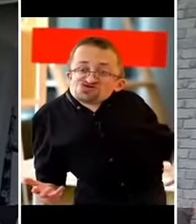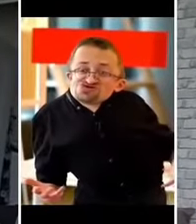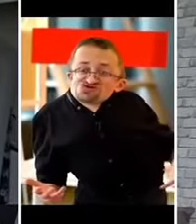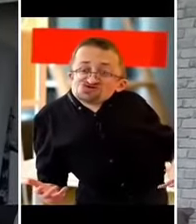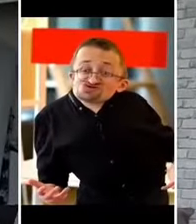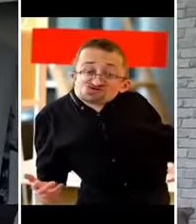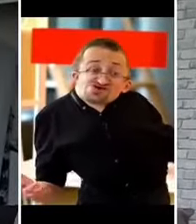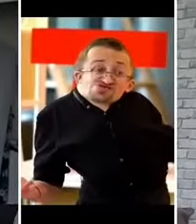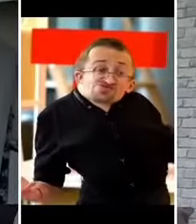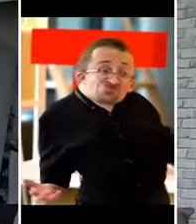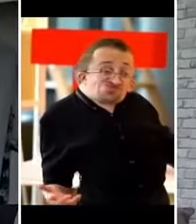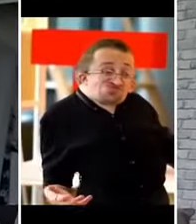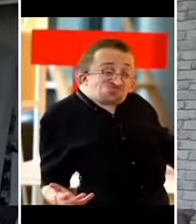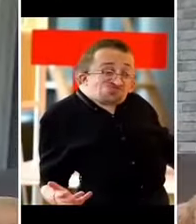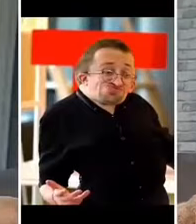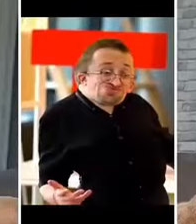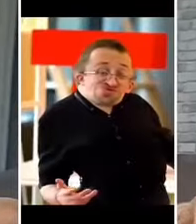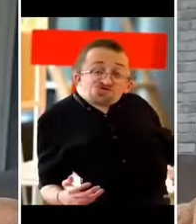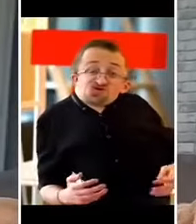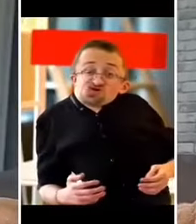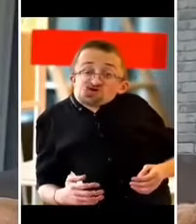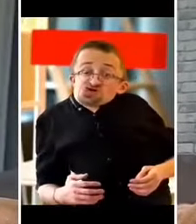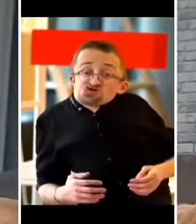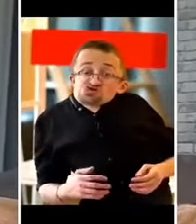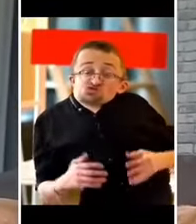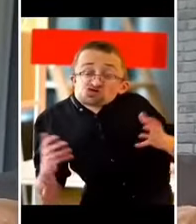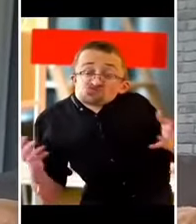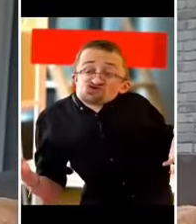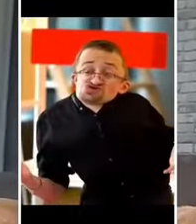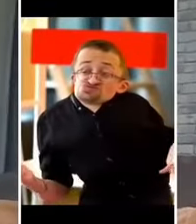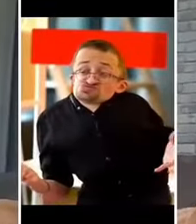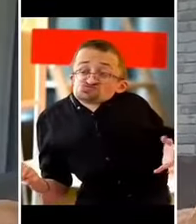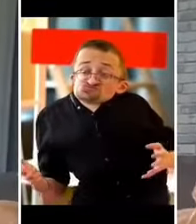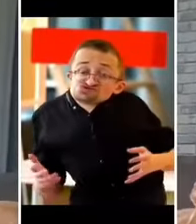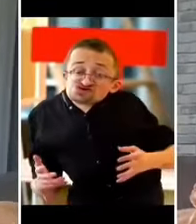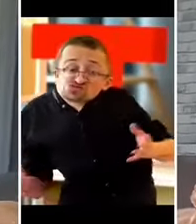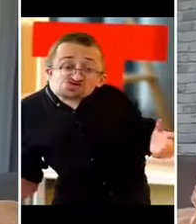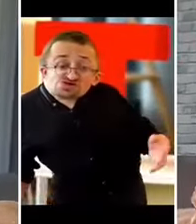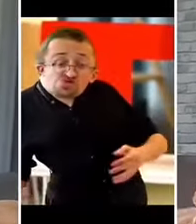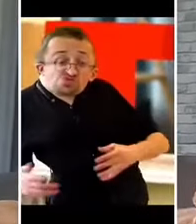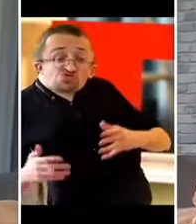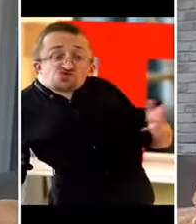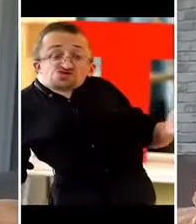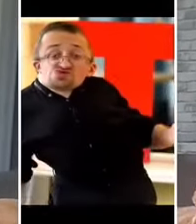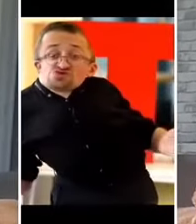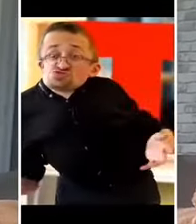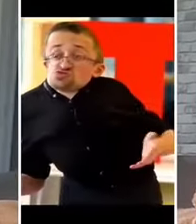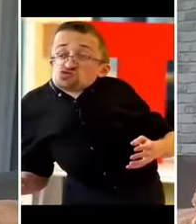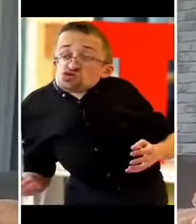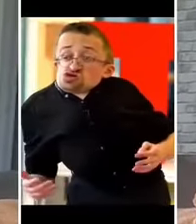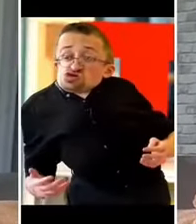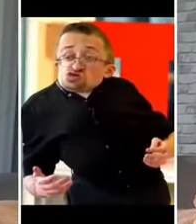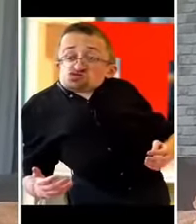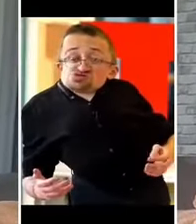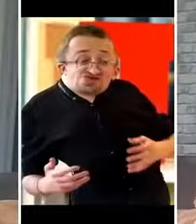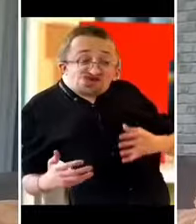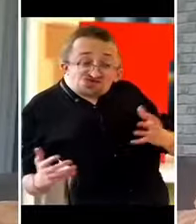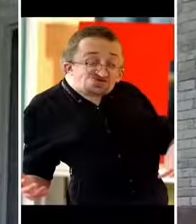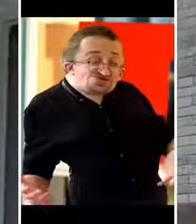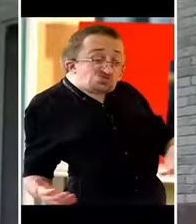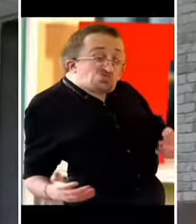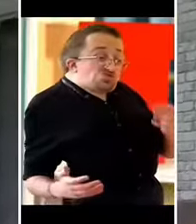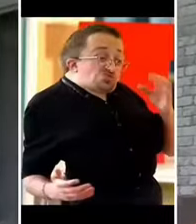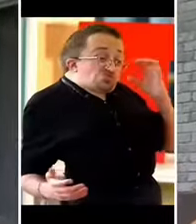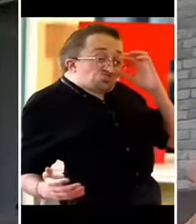mener. C'est ça qui est fort. Dans la vie, c'est comme ça. Parfois, on traverse des périodes